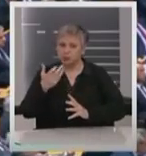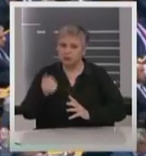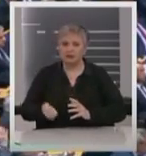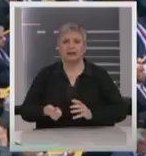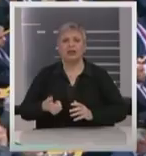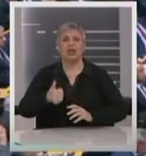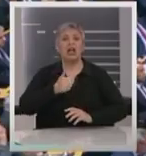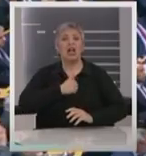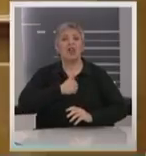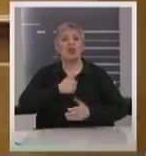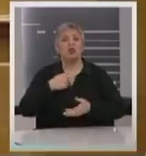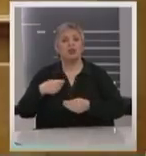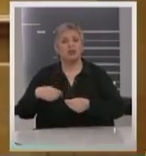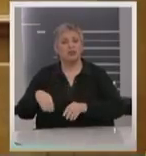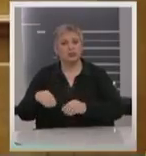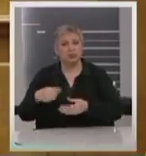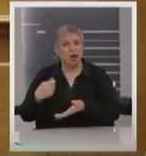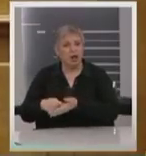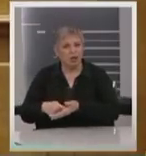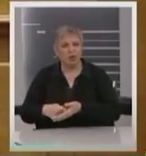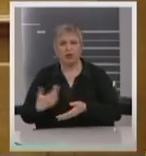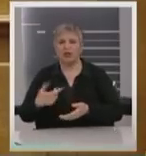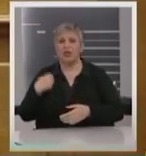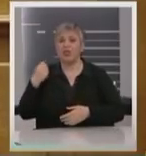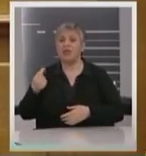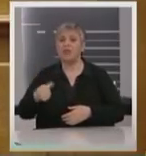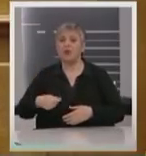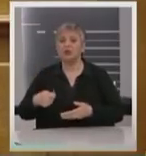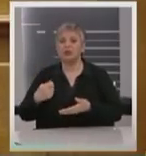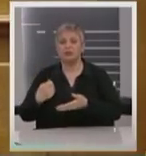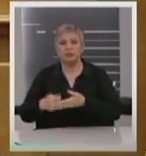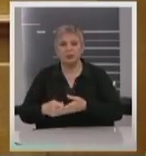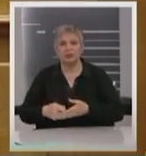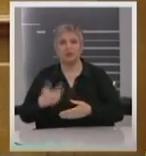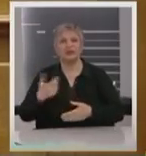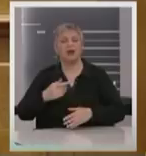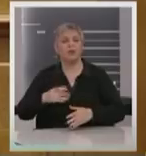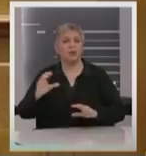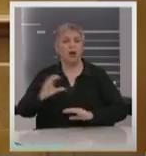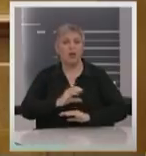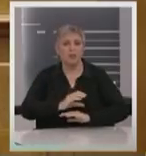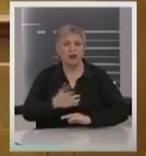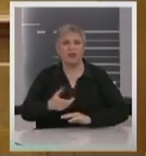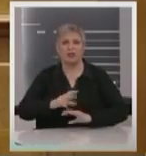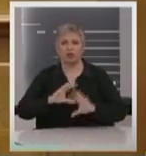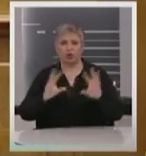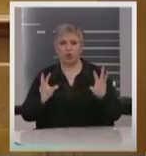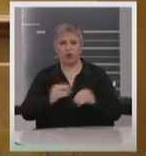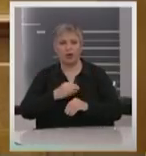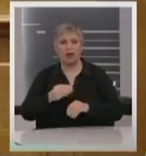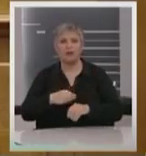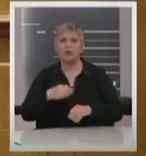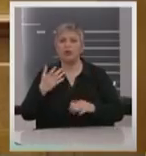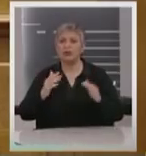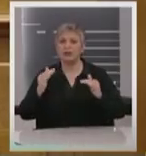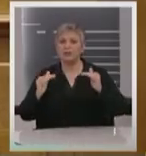ιδιωτική κατανάλωση, χαμηλότερη δημόσια κατανάλωση, λιγότερες επενδύσεις και χαμηλότερο εξωτερικό